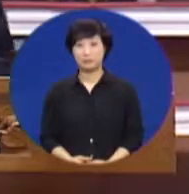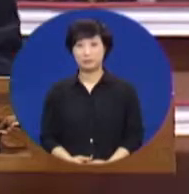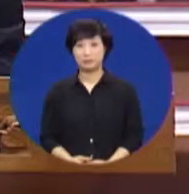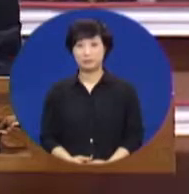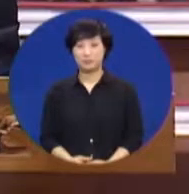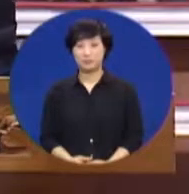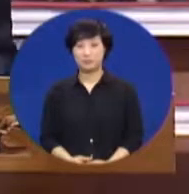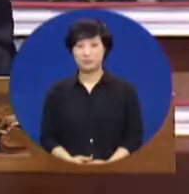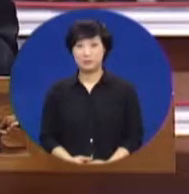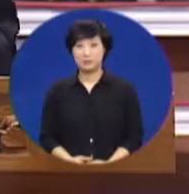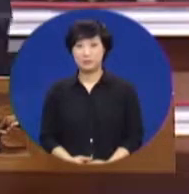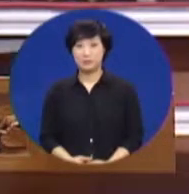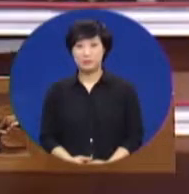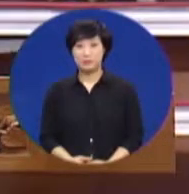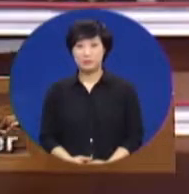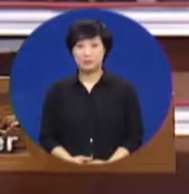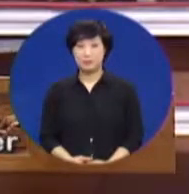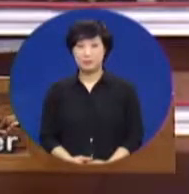그랬더니